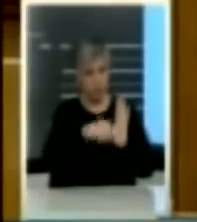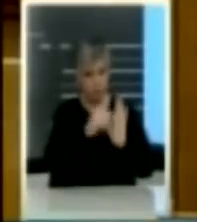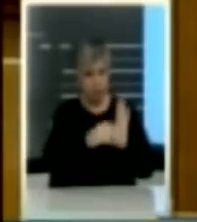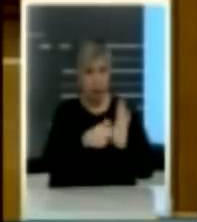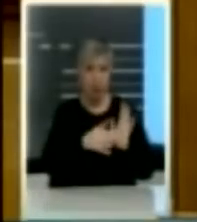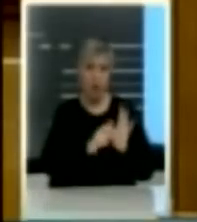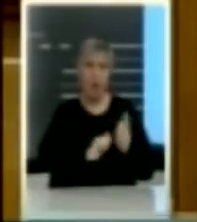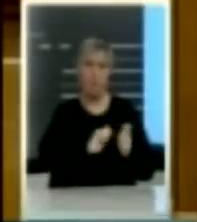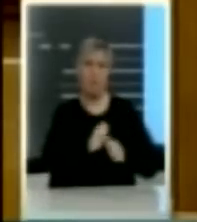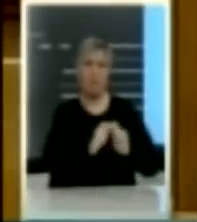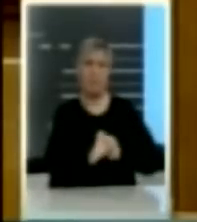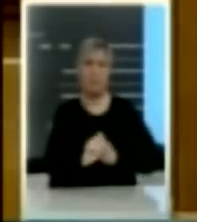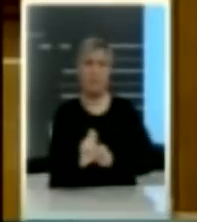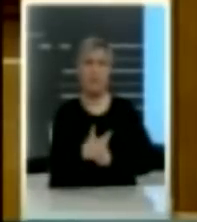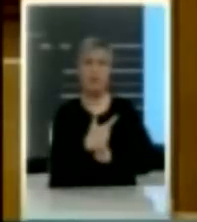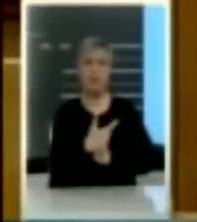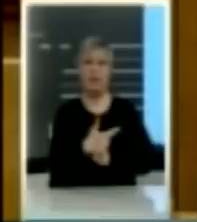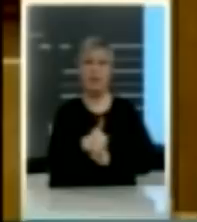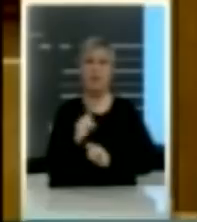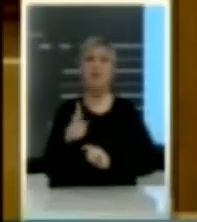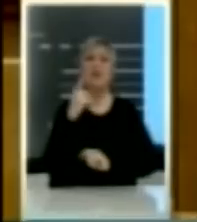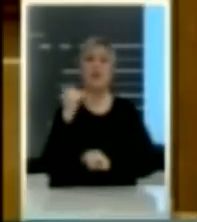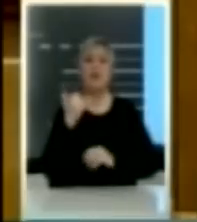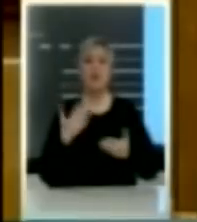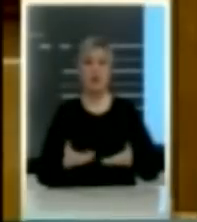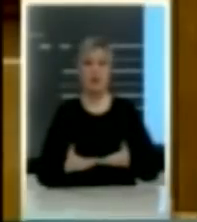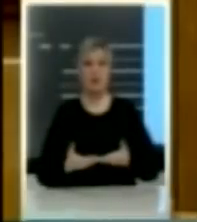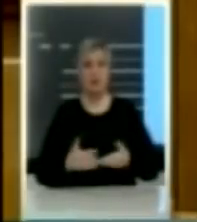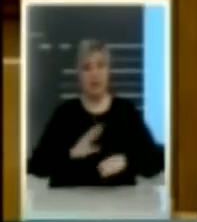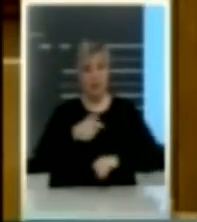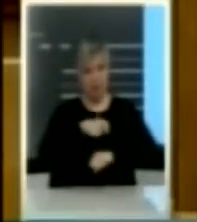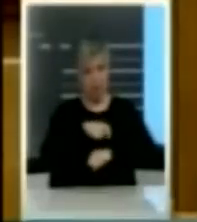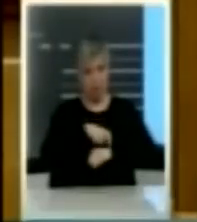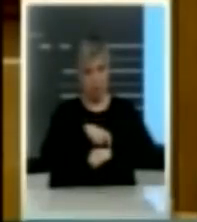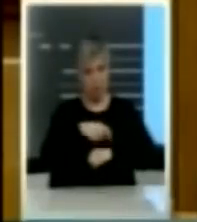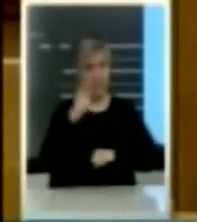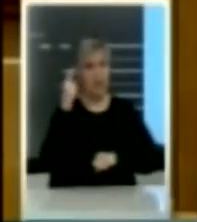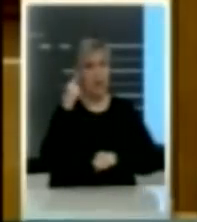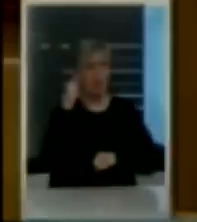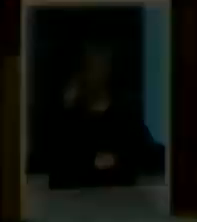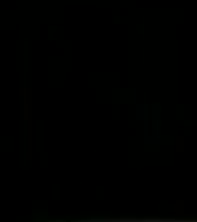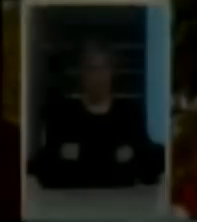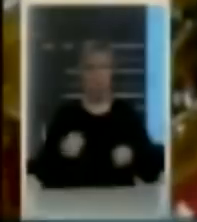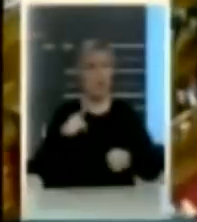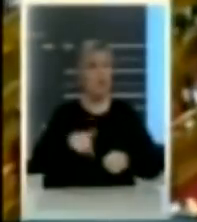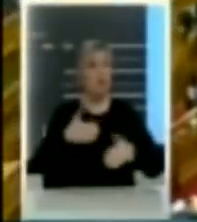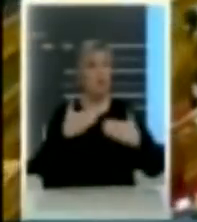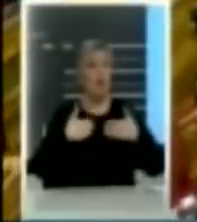Έτσι. Από την ώρα που τώρα είναι στην πραγματικότητα, τότε ήταν στον Άρη.